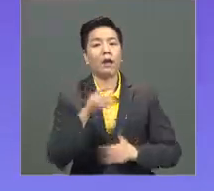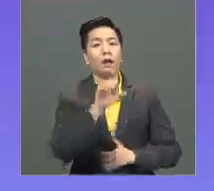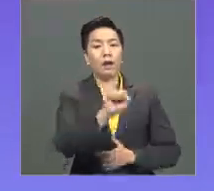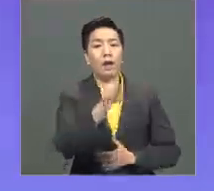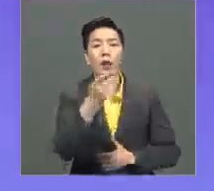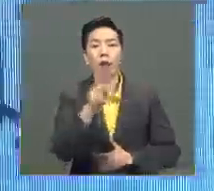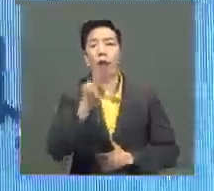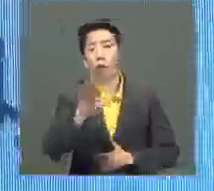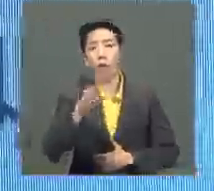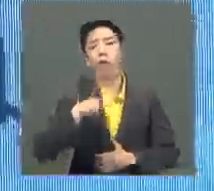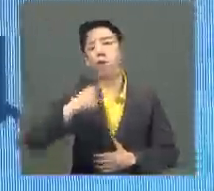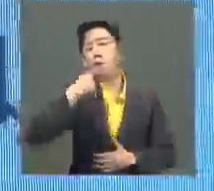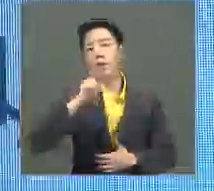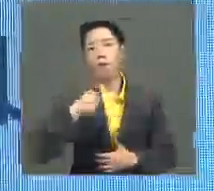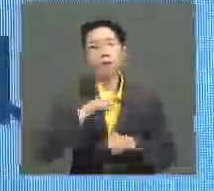กันหน่อยนะครับเป็นการเชื่อมโยงข้อมูลเพื่อที่จะรองรับการใช้งานสำหรับผู้บริโภคเขาบอกว่าเพียงแค่ดาวน์โหลดแอพพลิเคชั่นเดียวคลิกเดียวก็สามารถเข้าถึงข้อมูลได้อย่างรวดเร็วนะครับทางสำนักงานคณะกรรมการคุ้มครองผู้บริโภคหรือว่าสคบ.